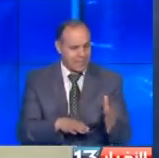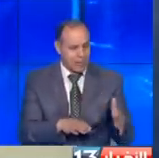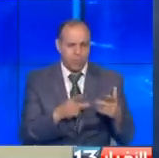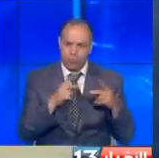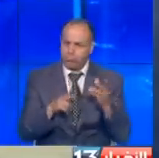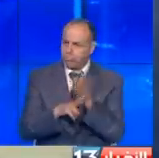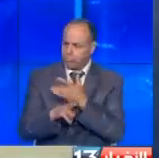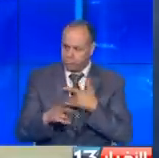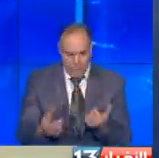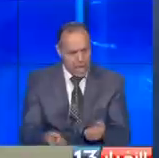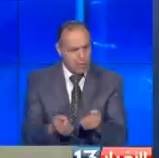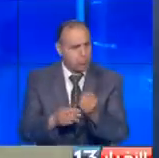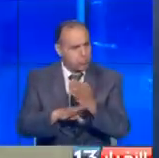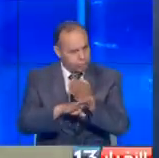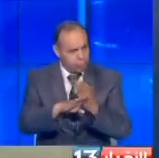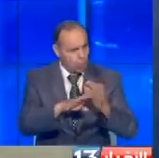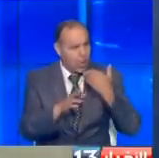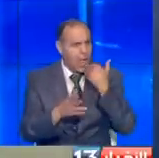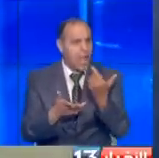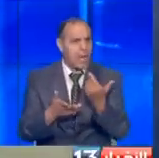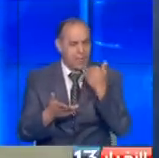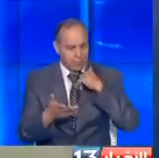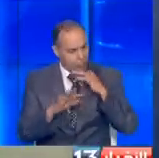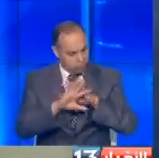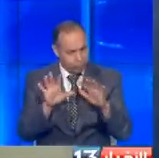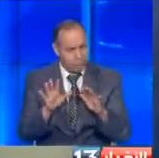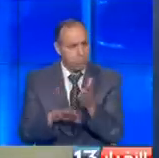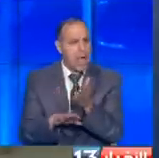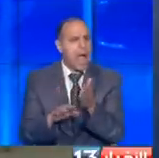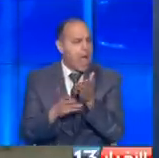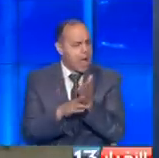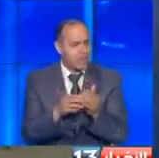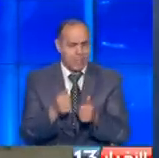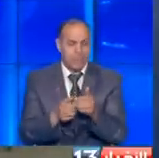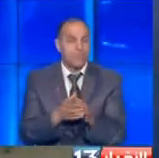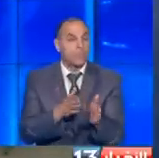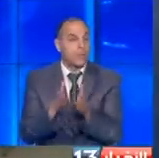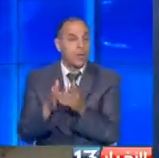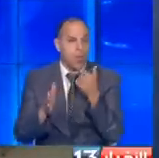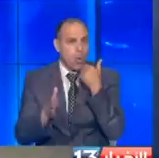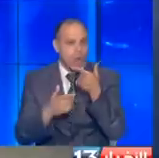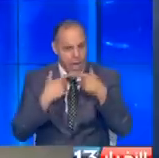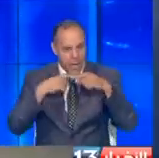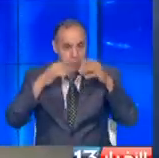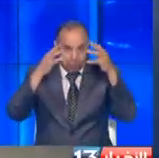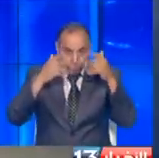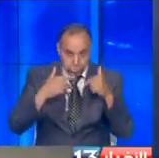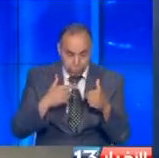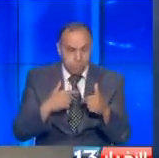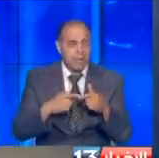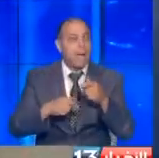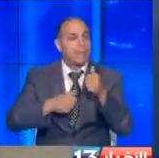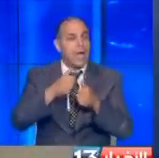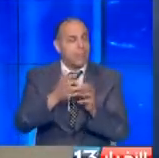ونوفر كل الظروف اللي تلامذتنا باش يعدوا في نفس الظروف الامتحانات. ويذكر أن الإعلان عن نتائج مناظرة